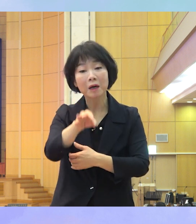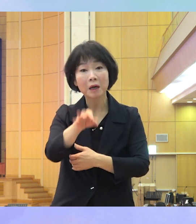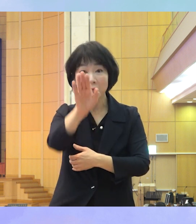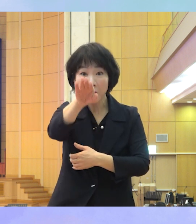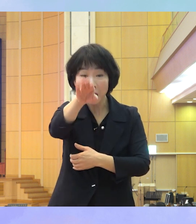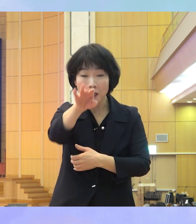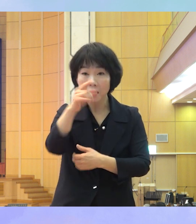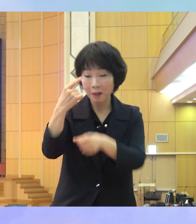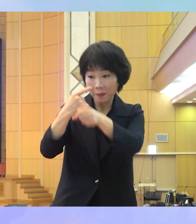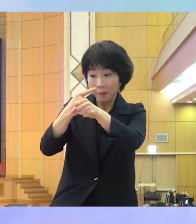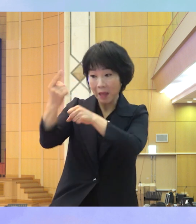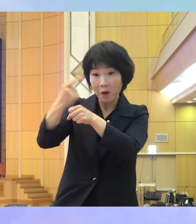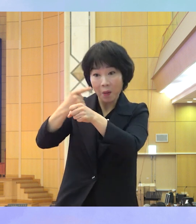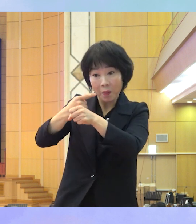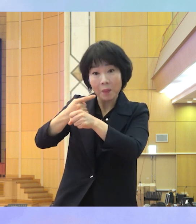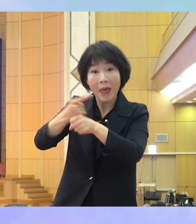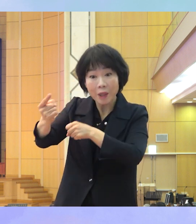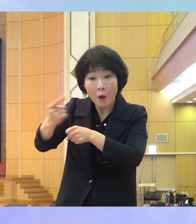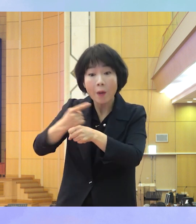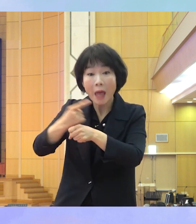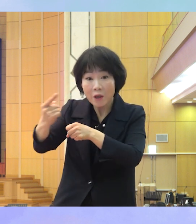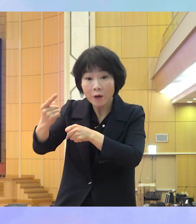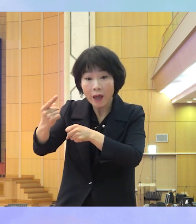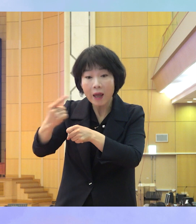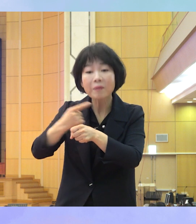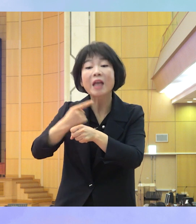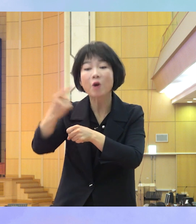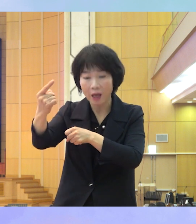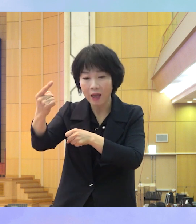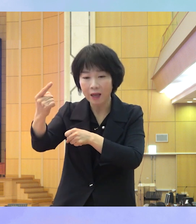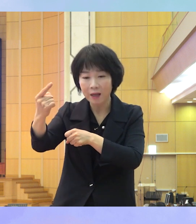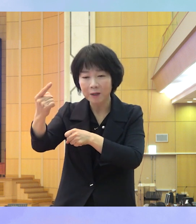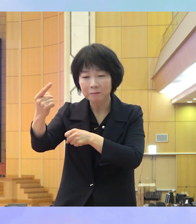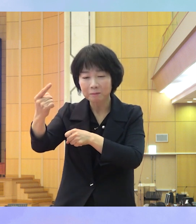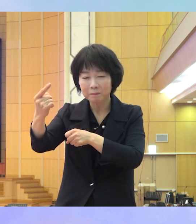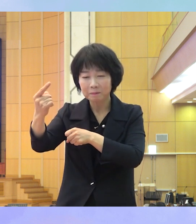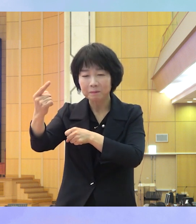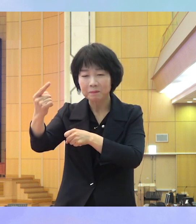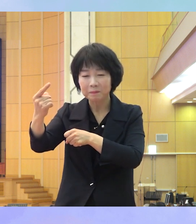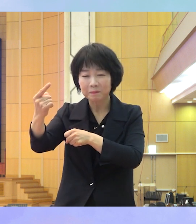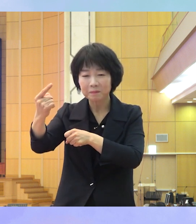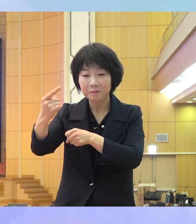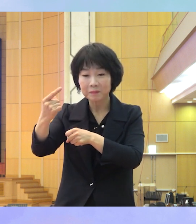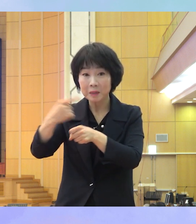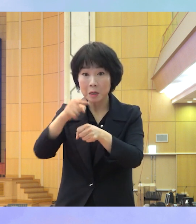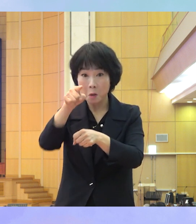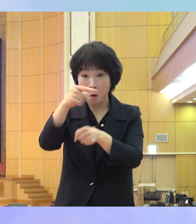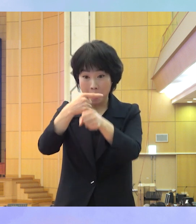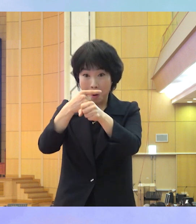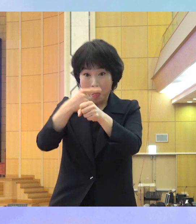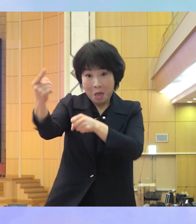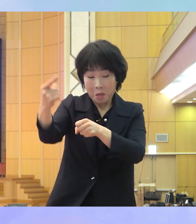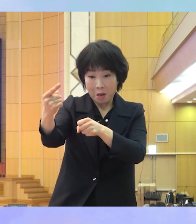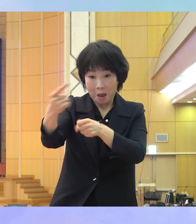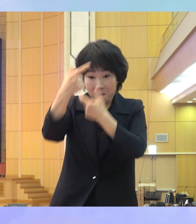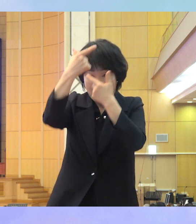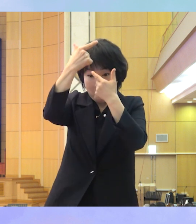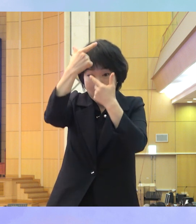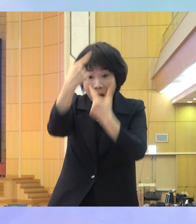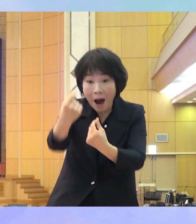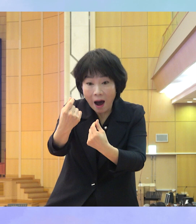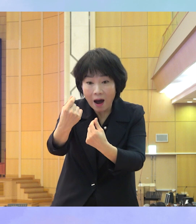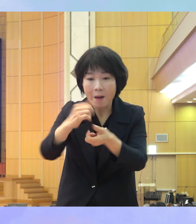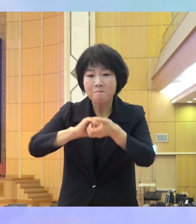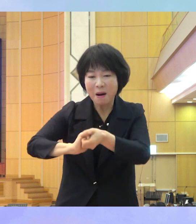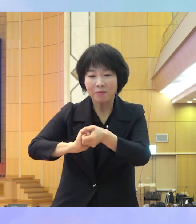내년 이맘때에, 즉 명년에, 그가 이르되 내년 이맘때에